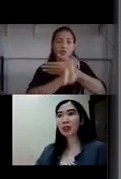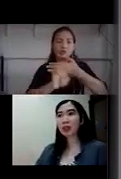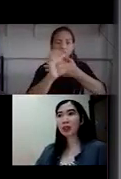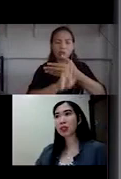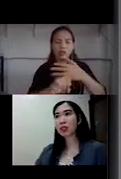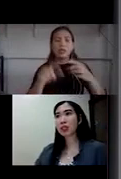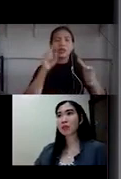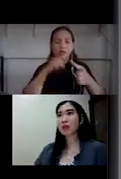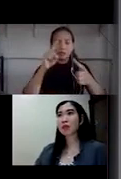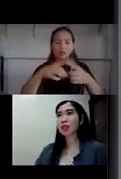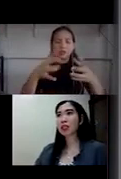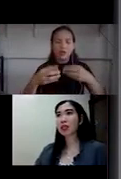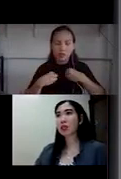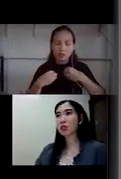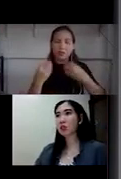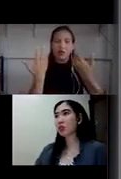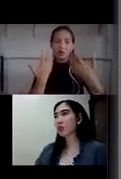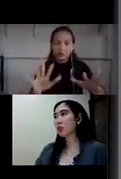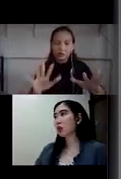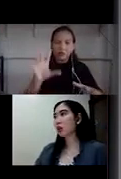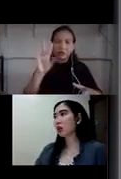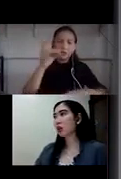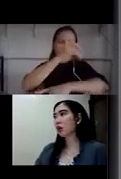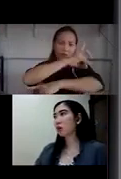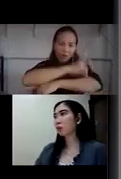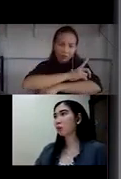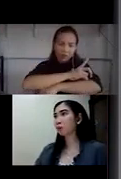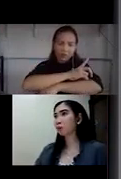yon and within 7 days, may makikita kayong